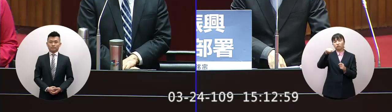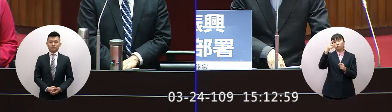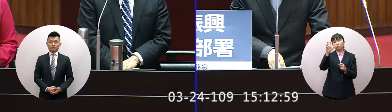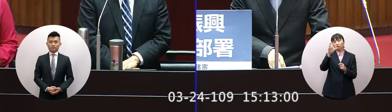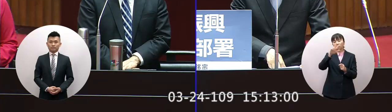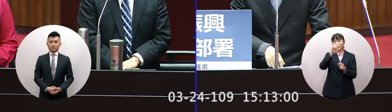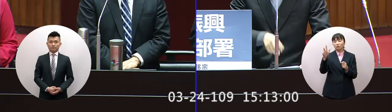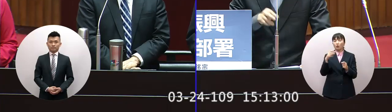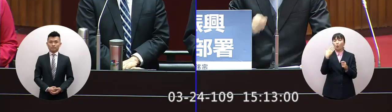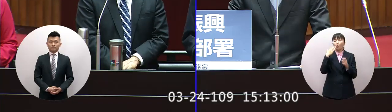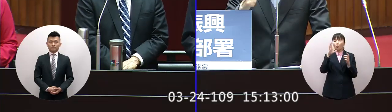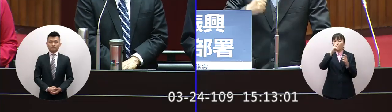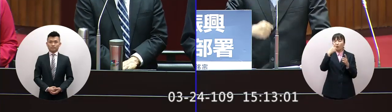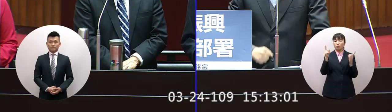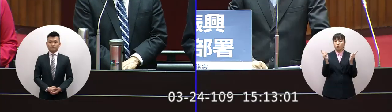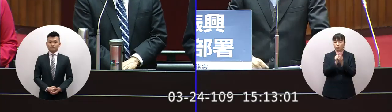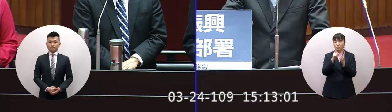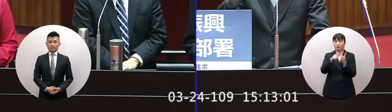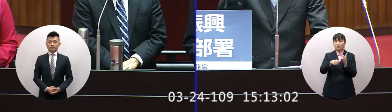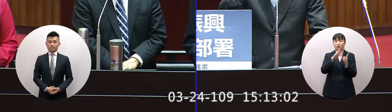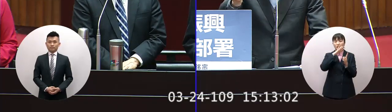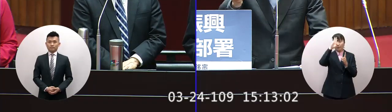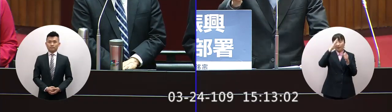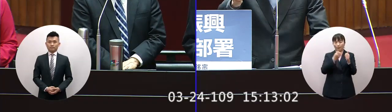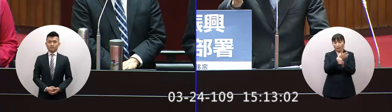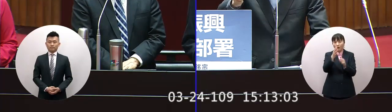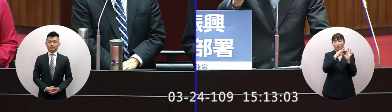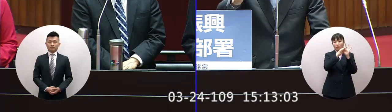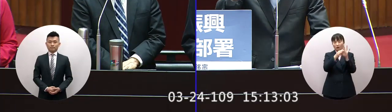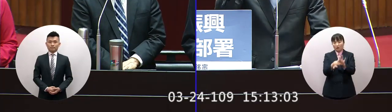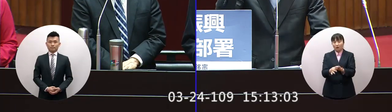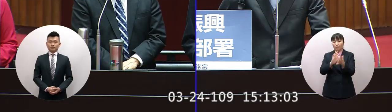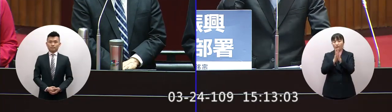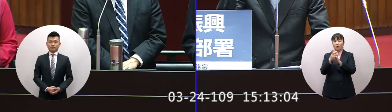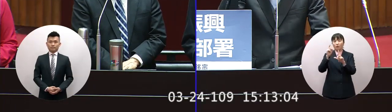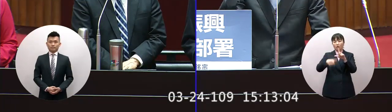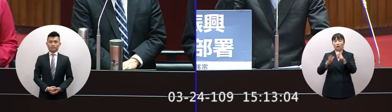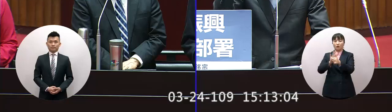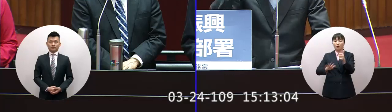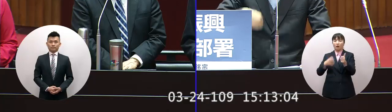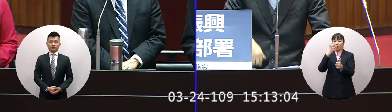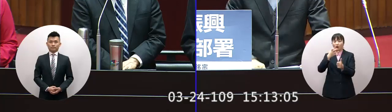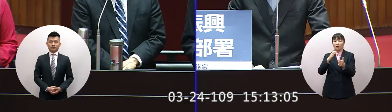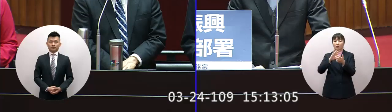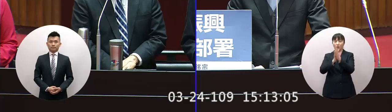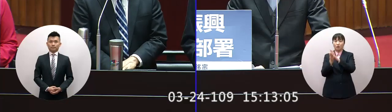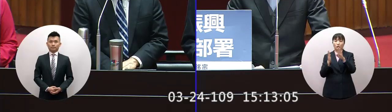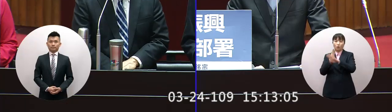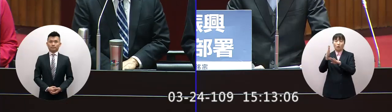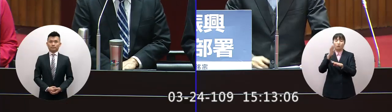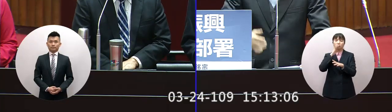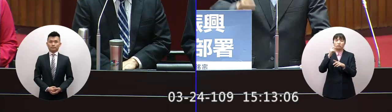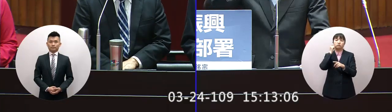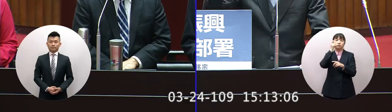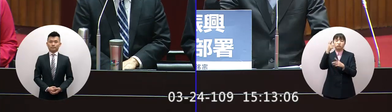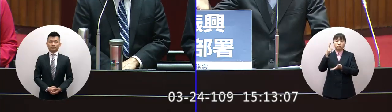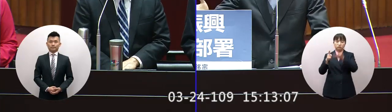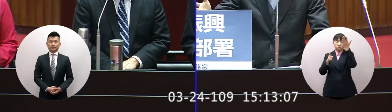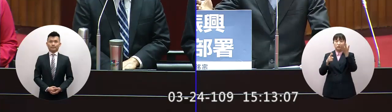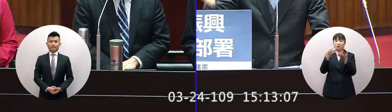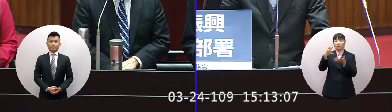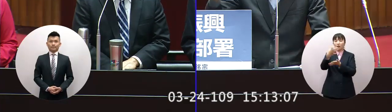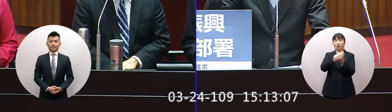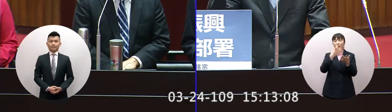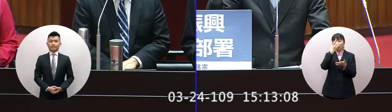个假设这个疫情继续烧到企业，就会超过180天，会不会